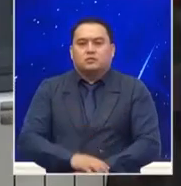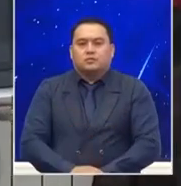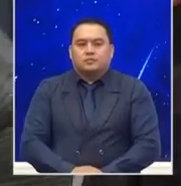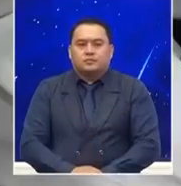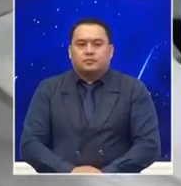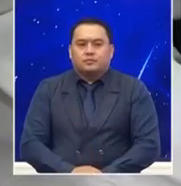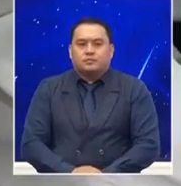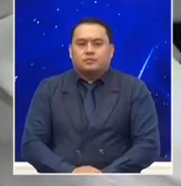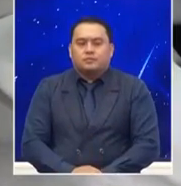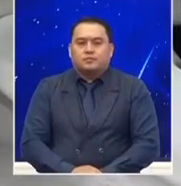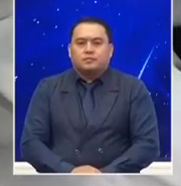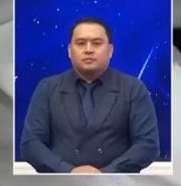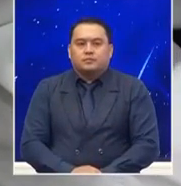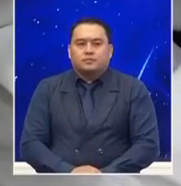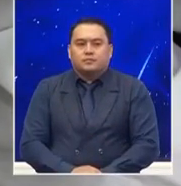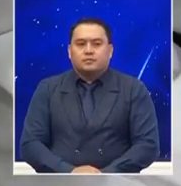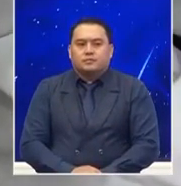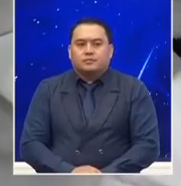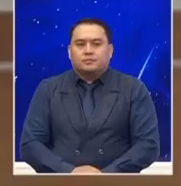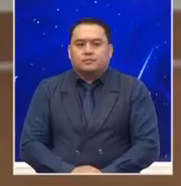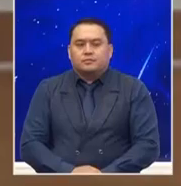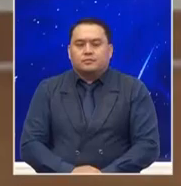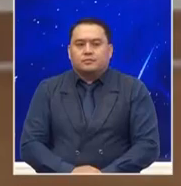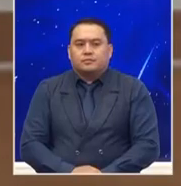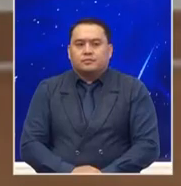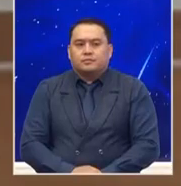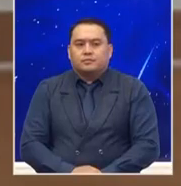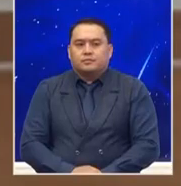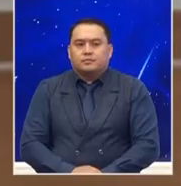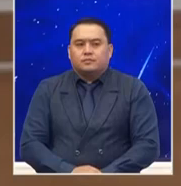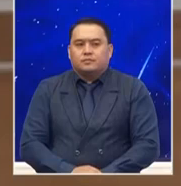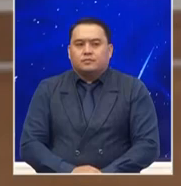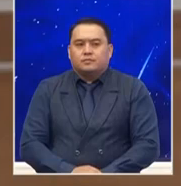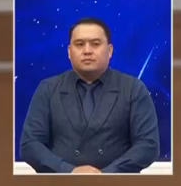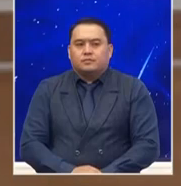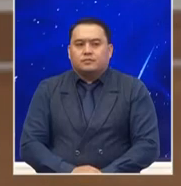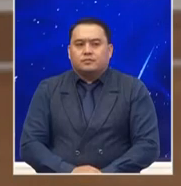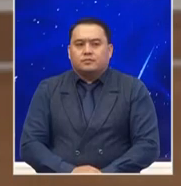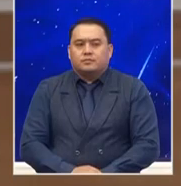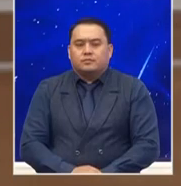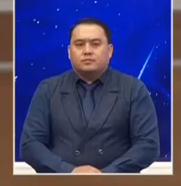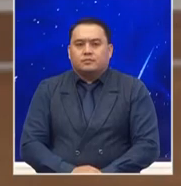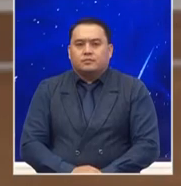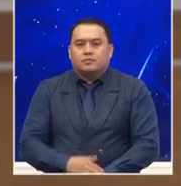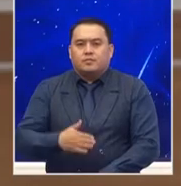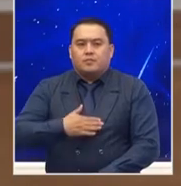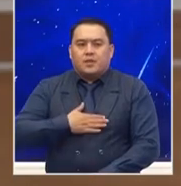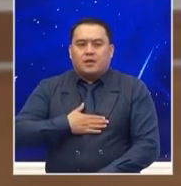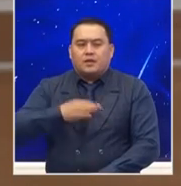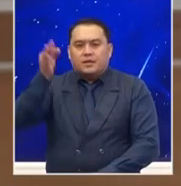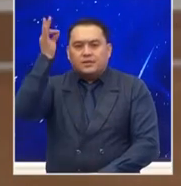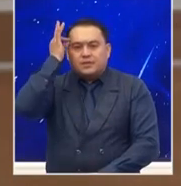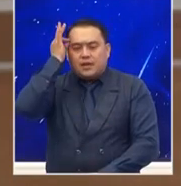Исаева бас бәйгені қанжығалады. Өмірін зерттей отырып, ол кісінің балалық шағындағы естеліктерін